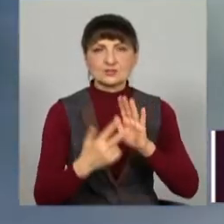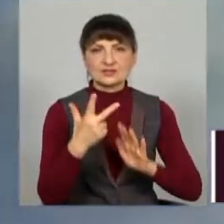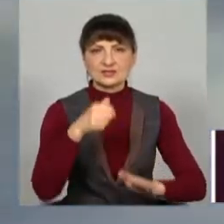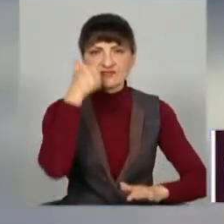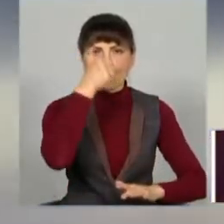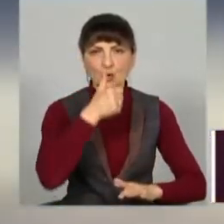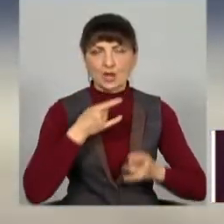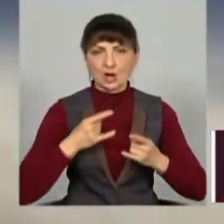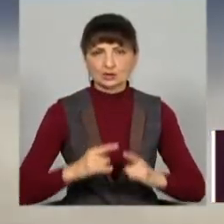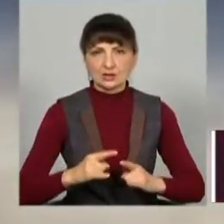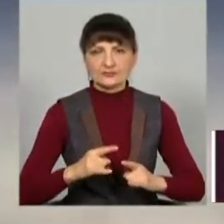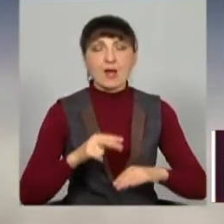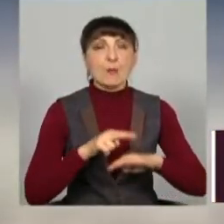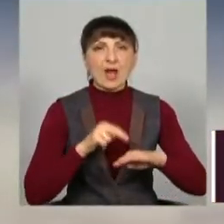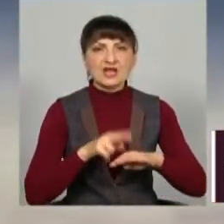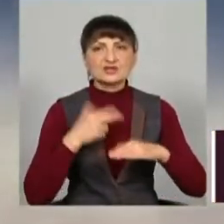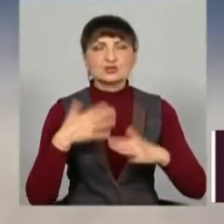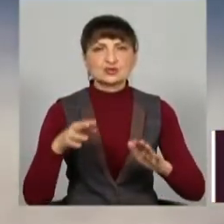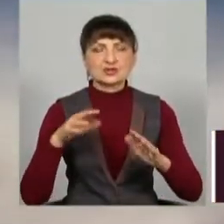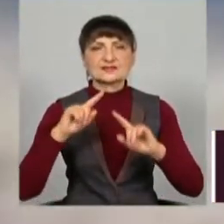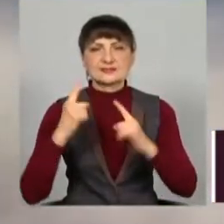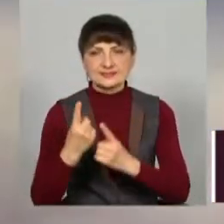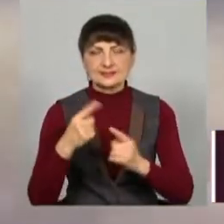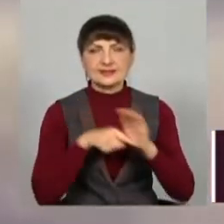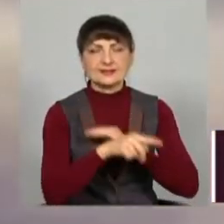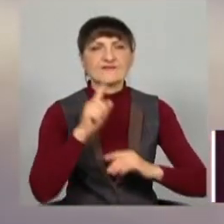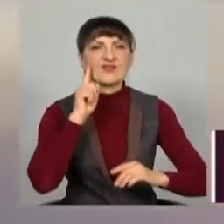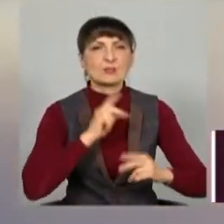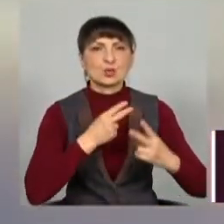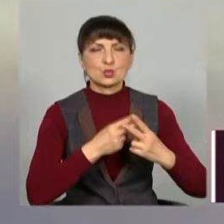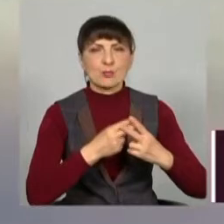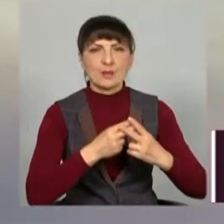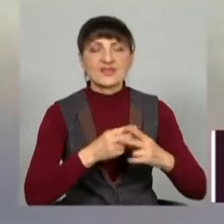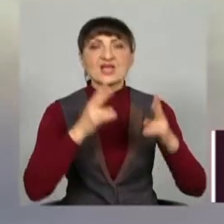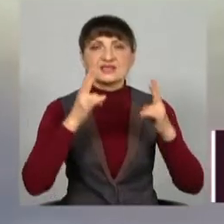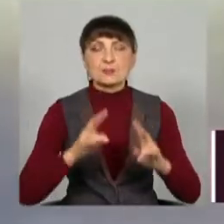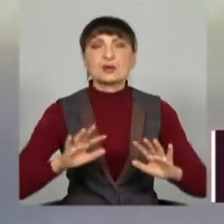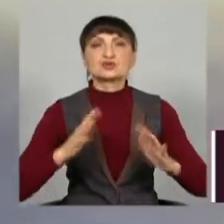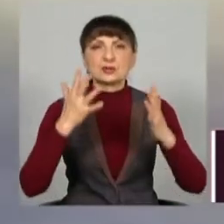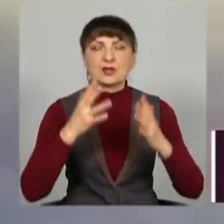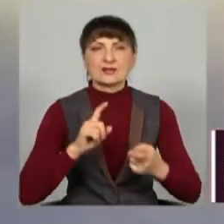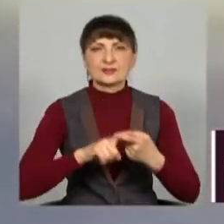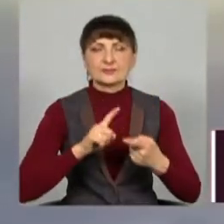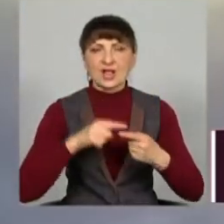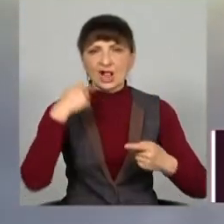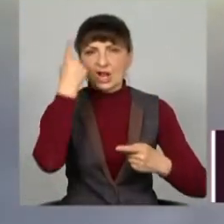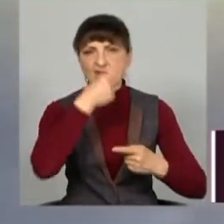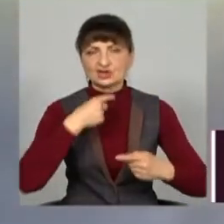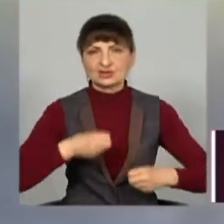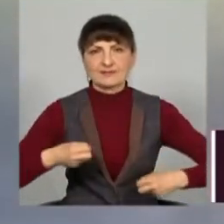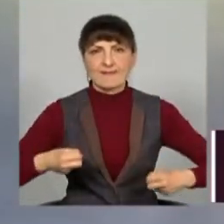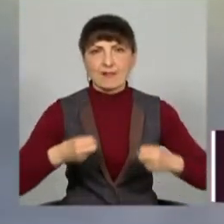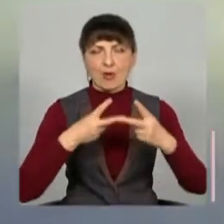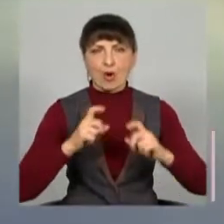1993 года рождения. Стражи порядка выдворили его в изолятор временного содержания. Инцидент произошел на почве личных разногласий,